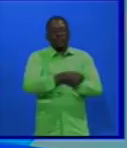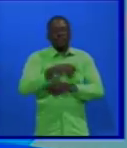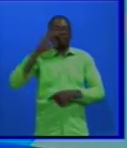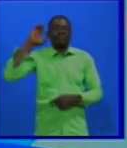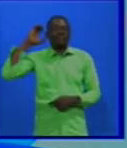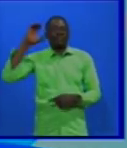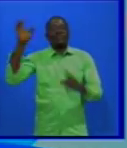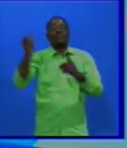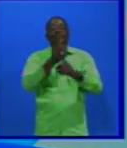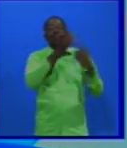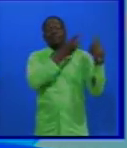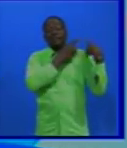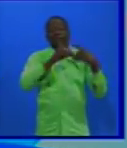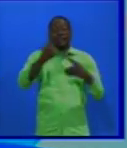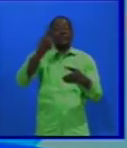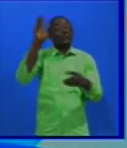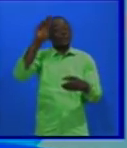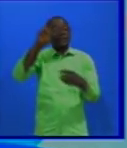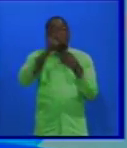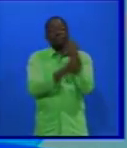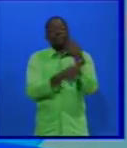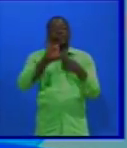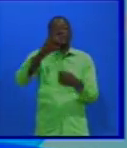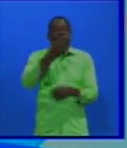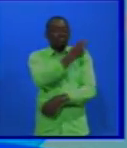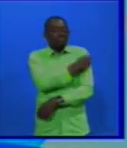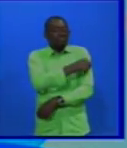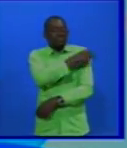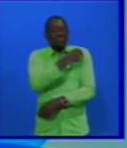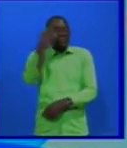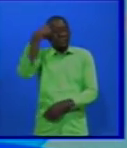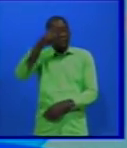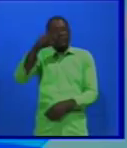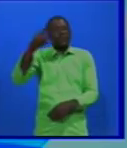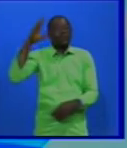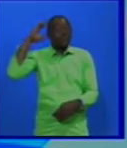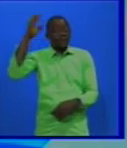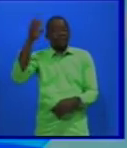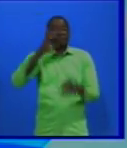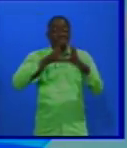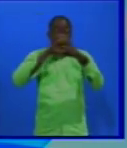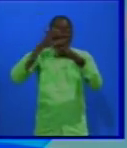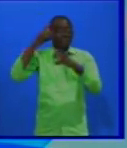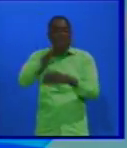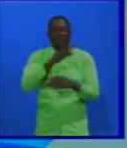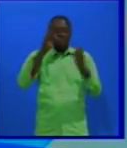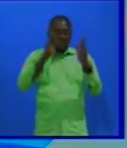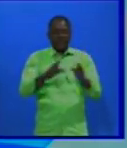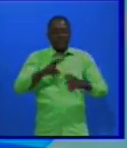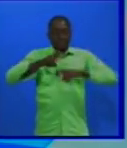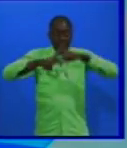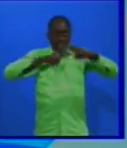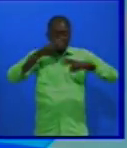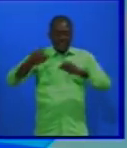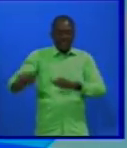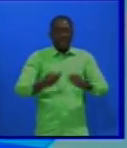au CHU de Tenganogo. C'est une occasion pour les radiologistes burkinabés de faire un diagnostic de leurs activités et